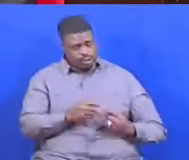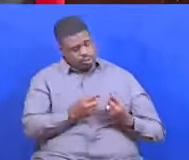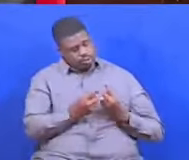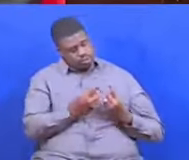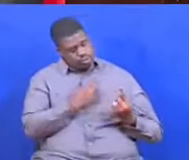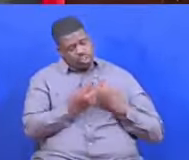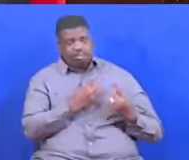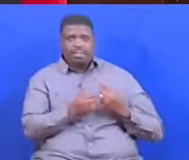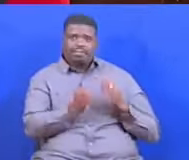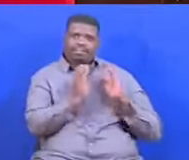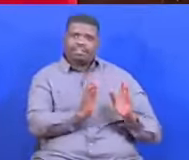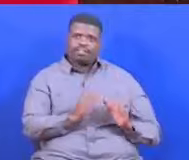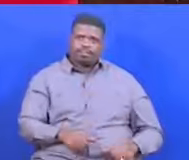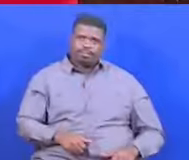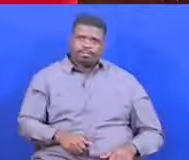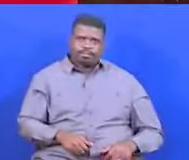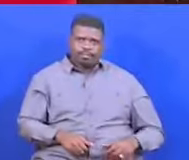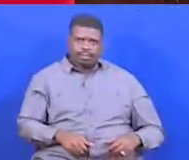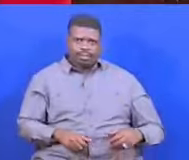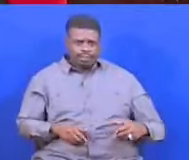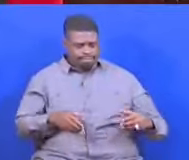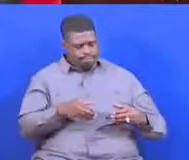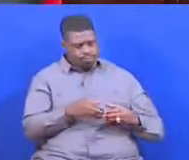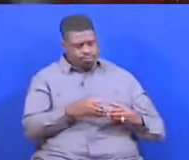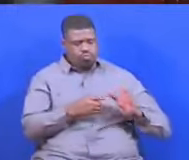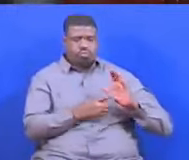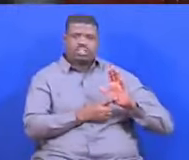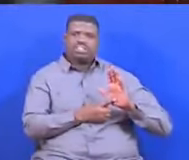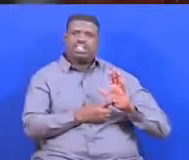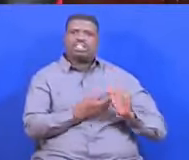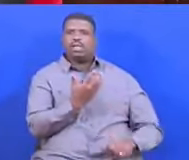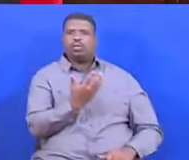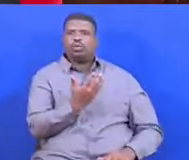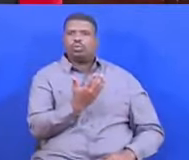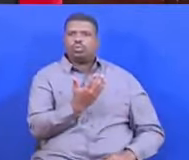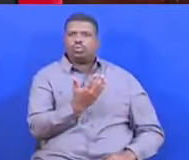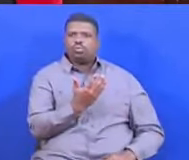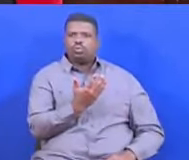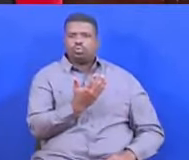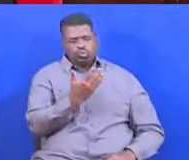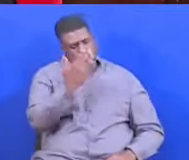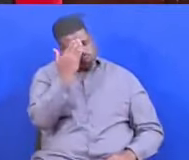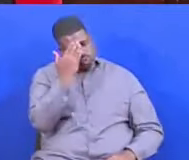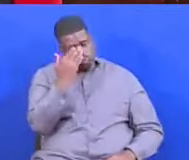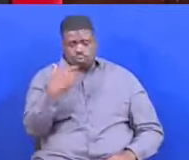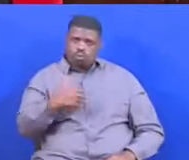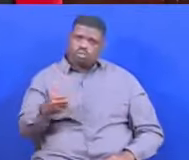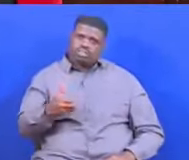Fungu 65.